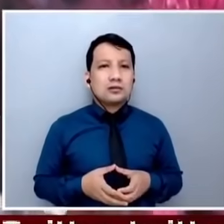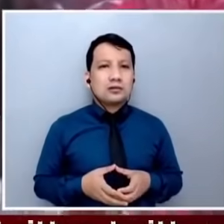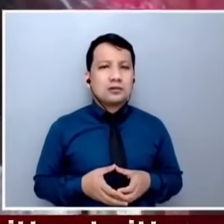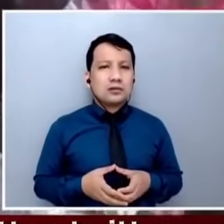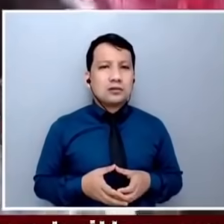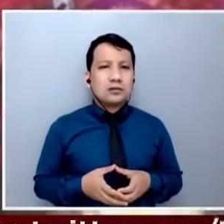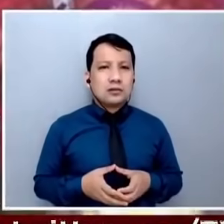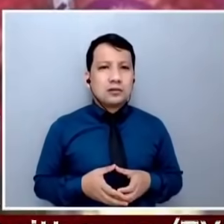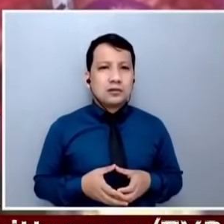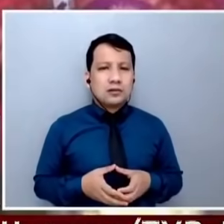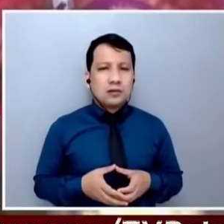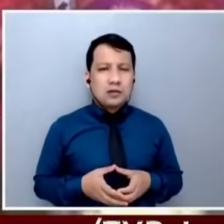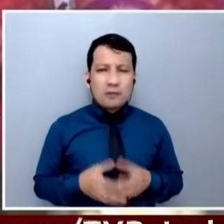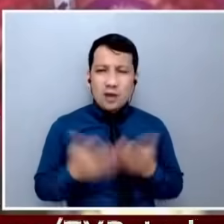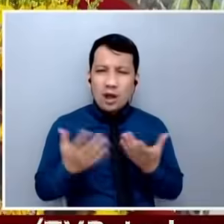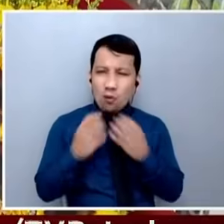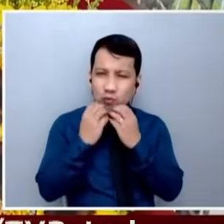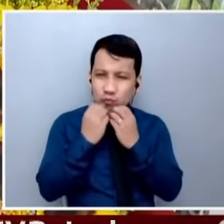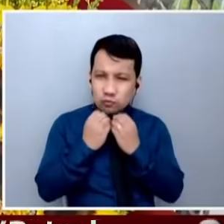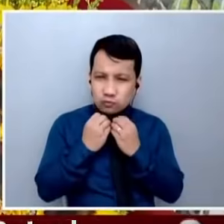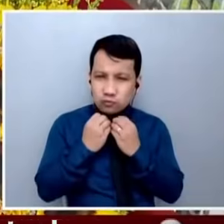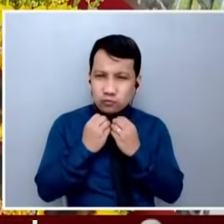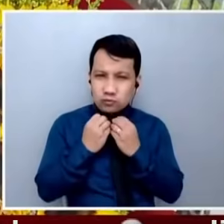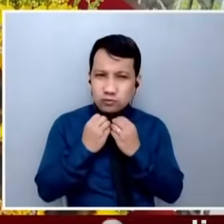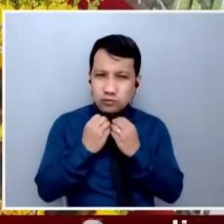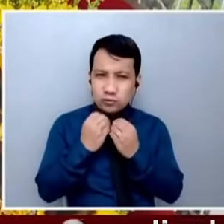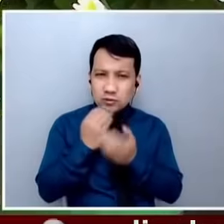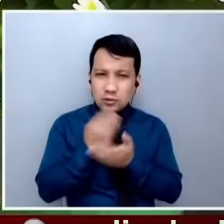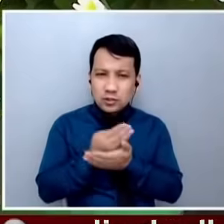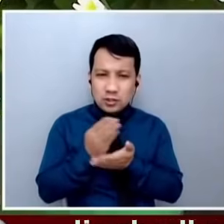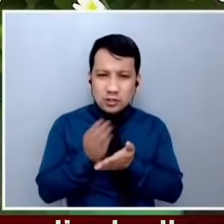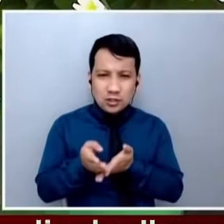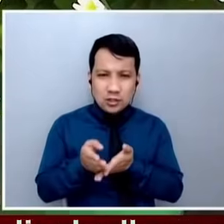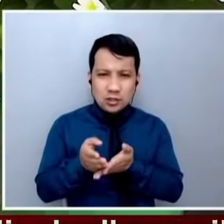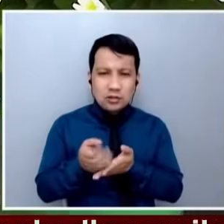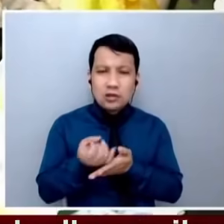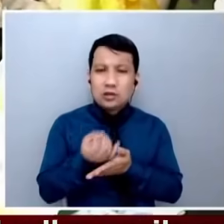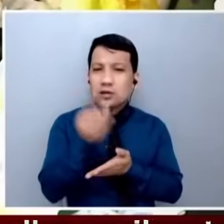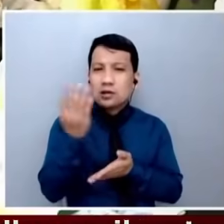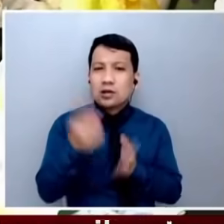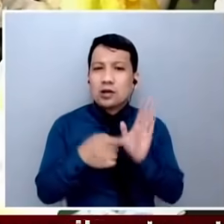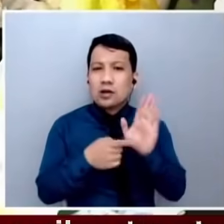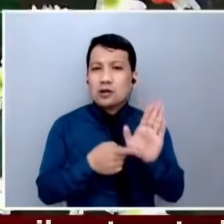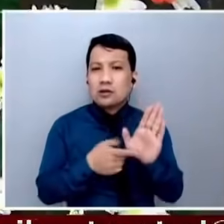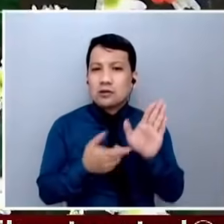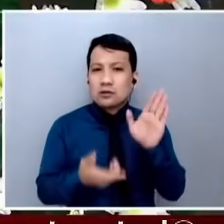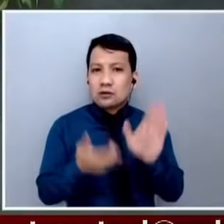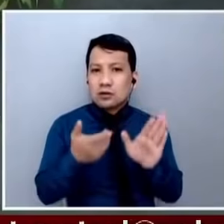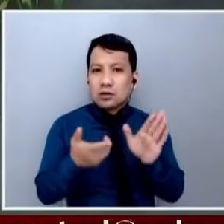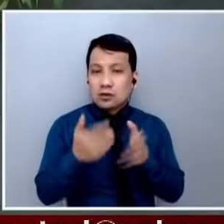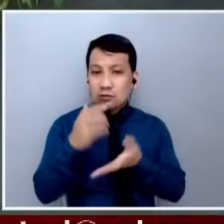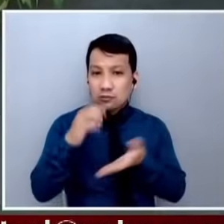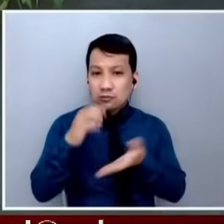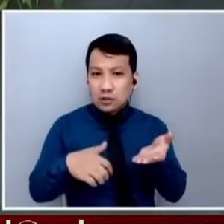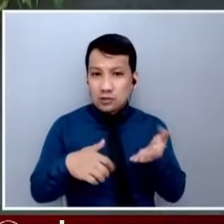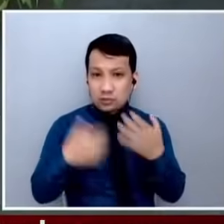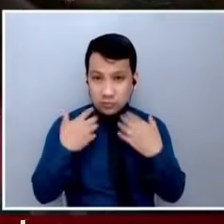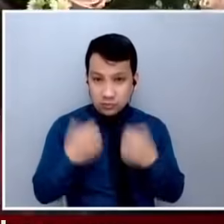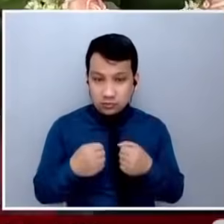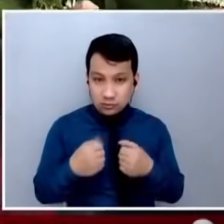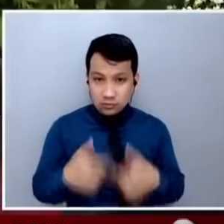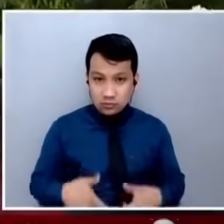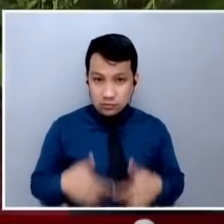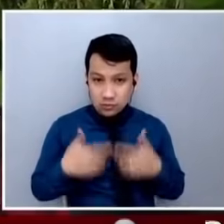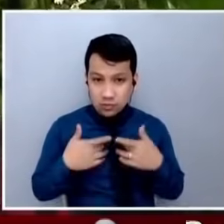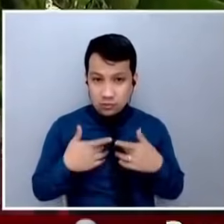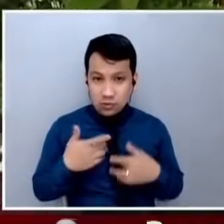eh. Eh kung gipit, para masulit ang budget, pumili at bumili ng mga bulaklak na matitibay ang buhay, yung